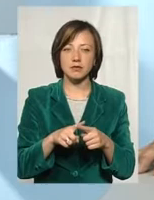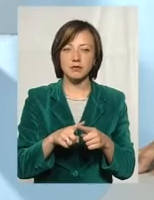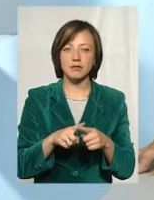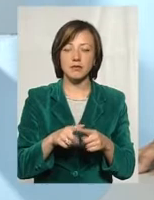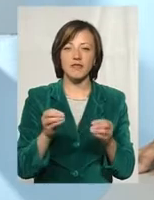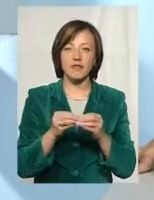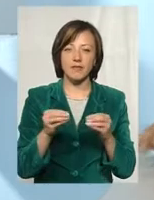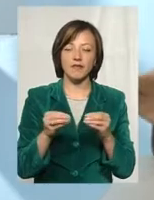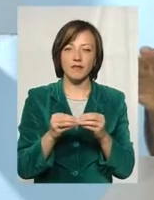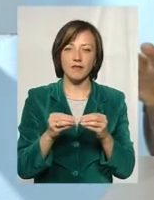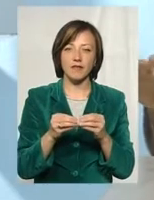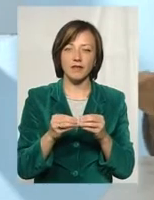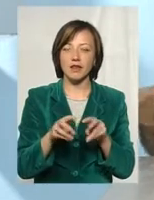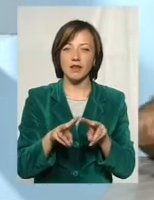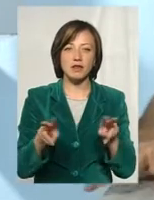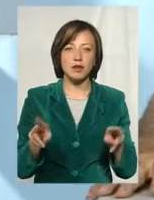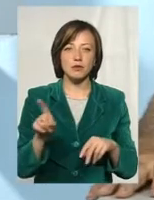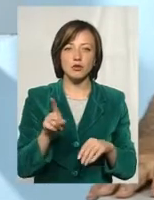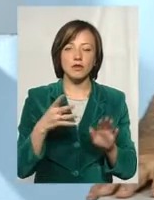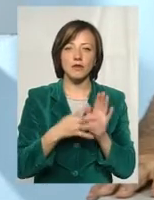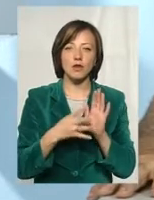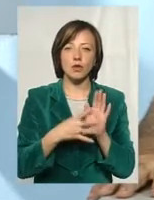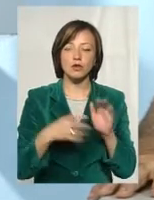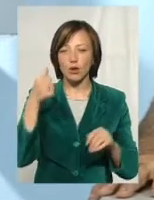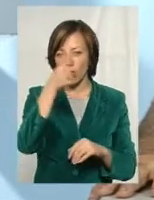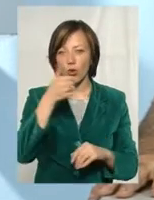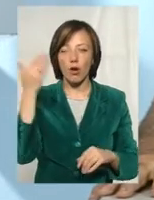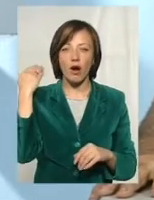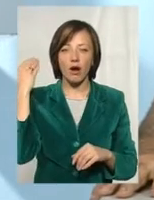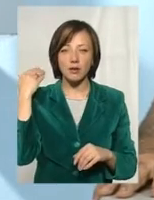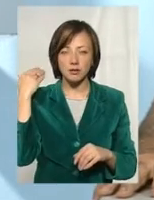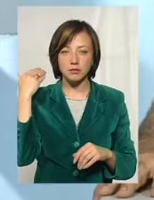шляху. Це те ж саме, що в 90-х роках.